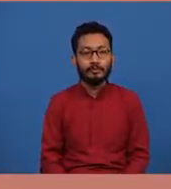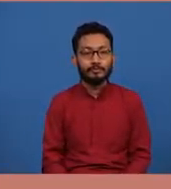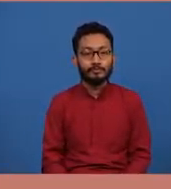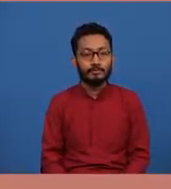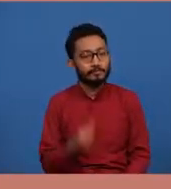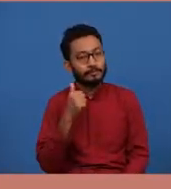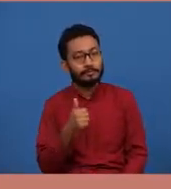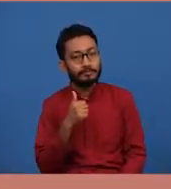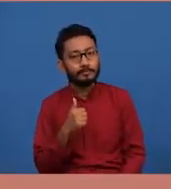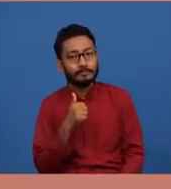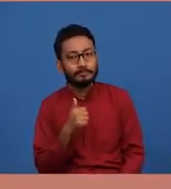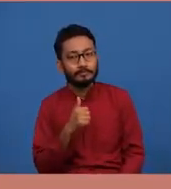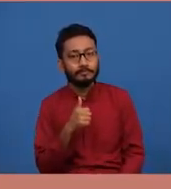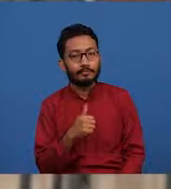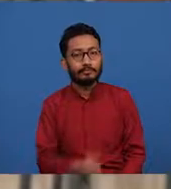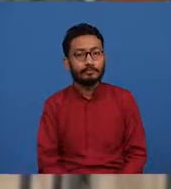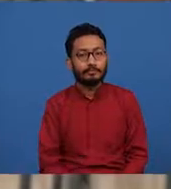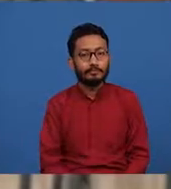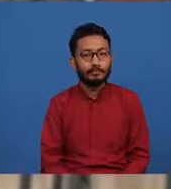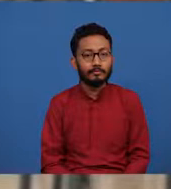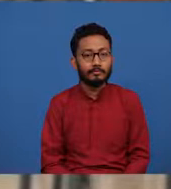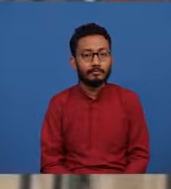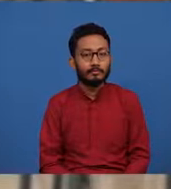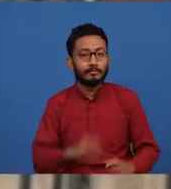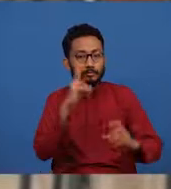murid-murid. Cikgu Ros bagi dua hati.